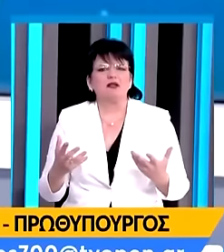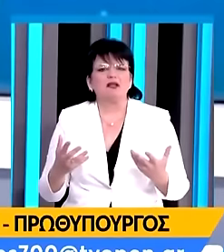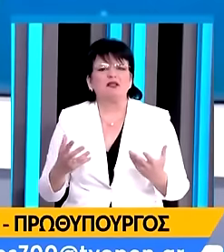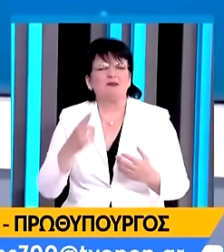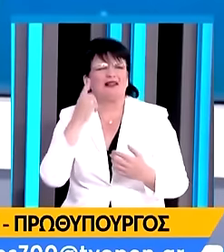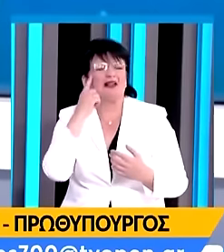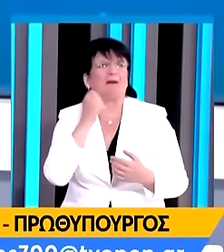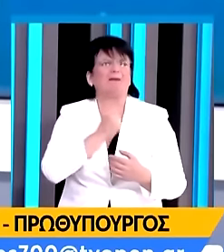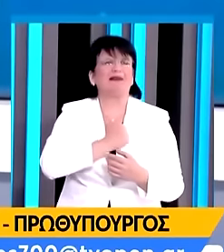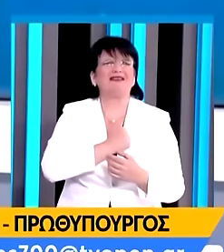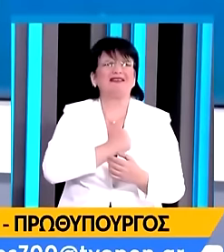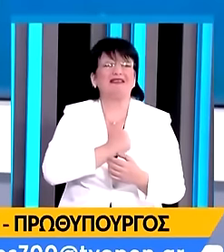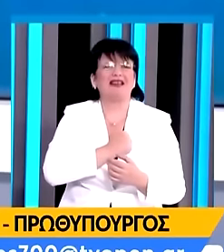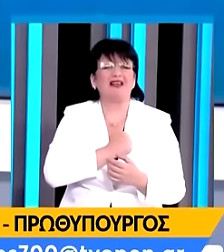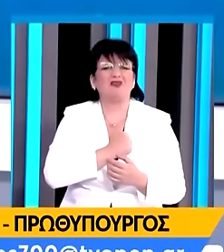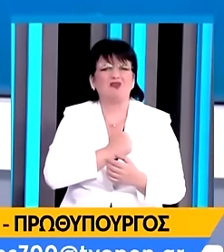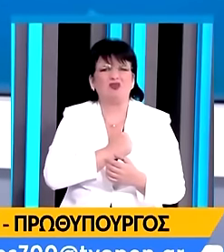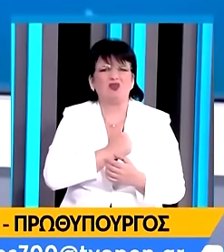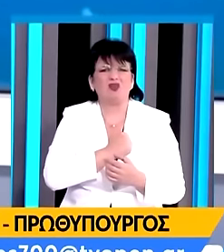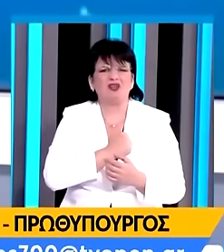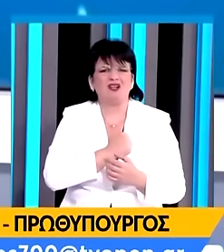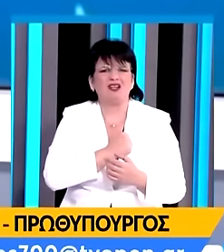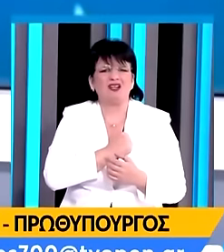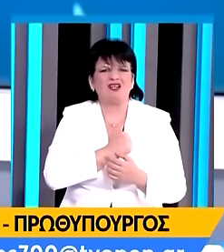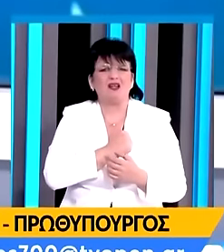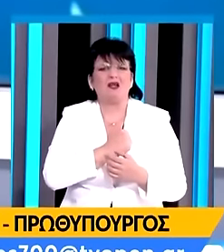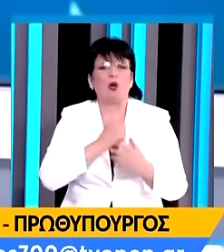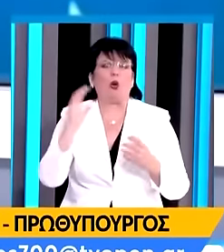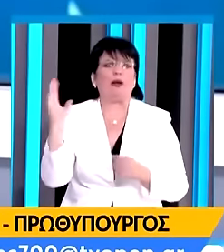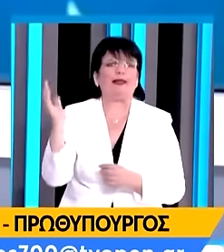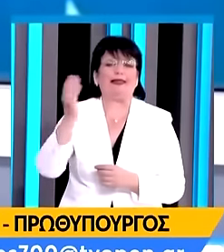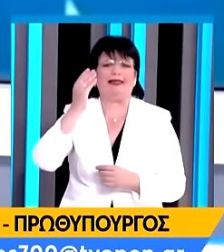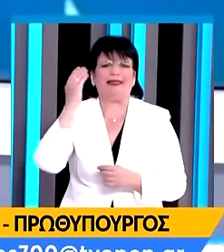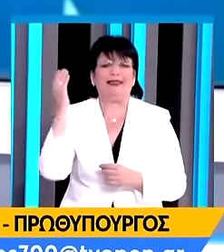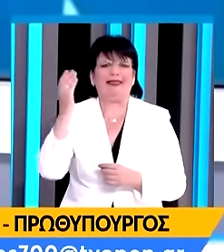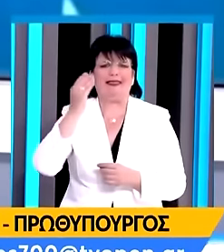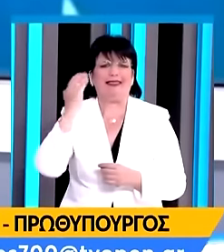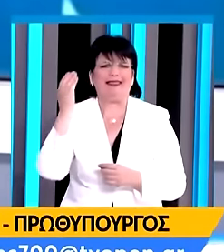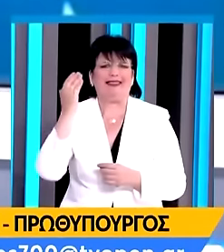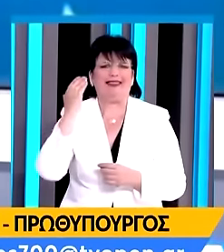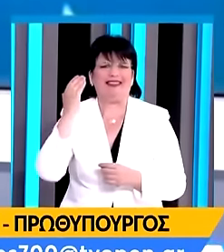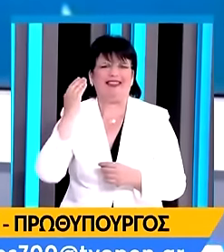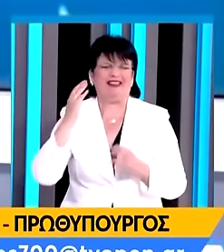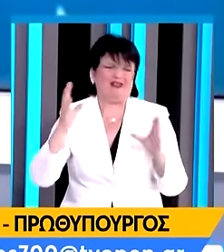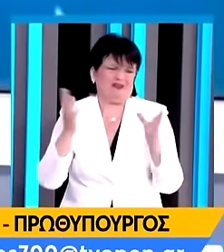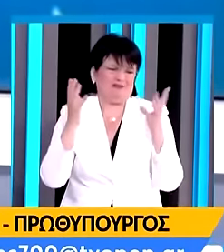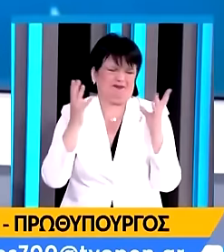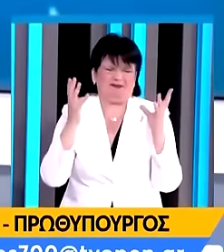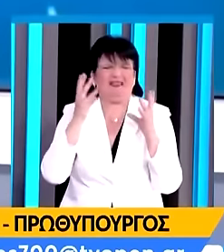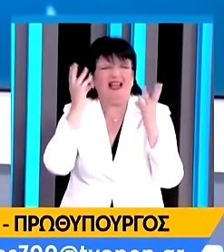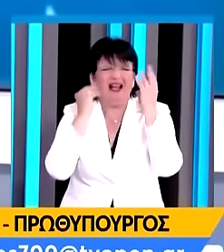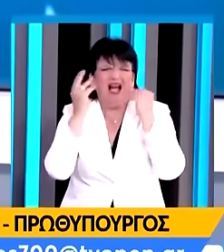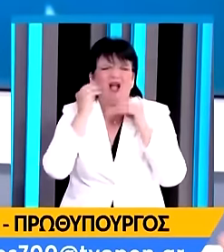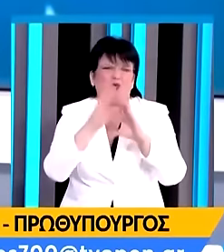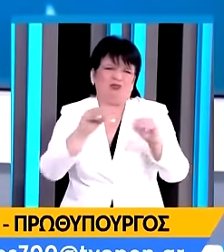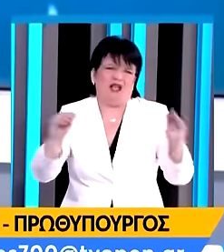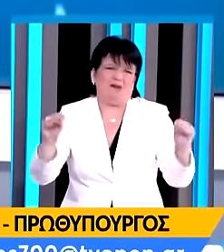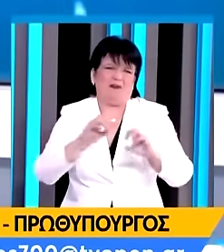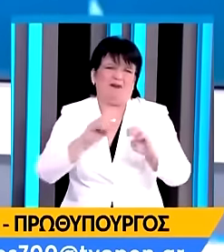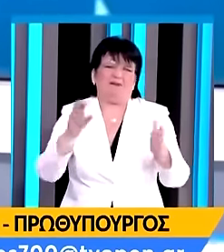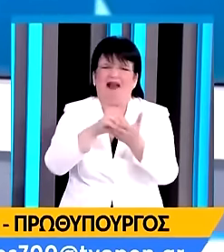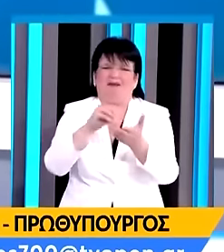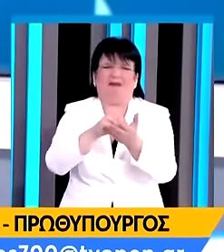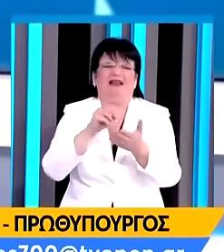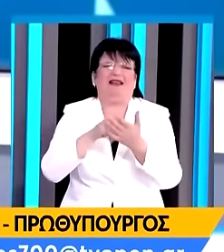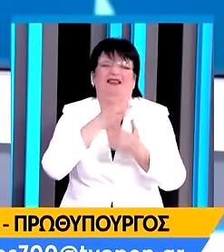και να ισχυρίζονται ότι δήθεν. Δεν θα τα επαναλάβω. Νομίζω ότι τα έχετε ακούσει εσείς πολλές φορές και δεν πρέπει να τα